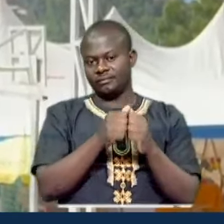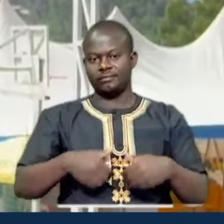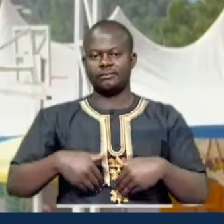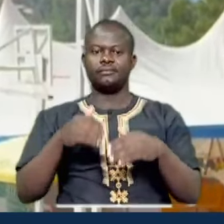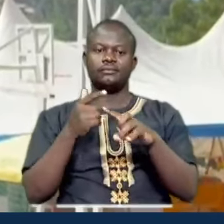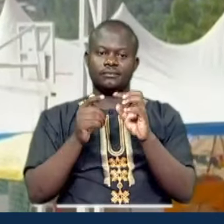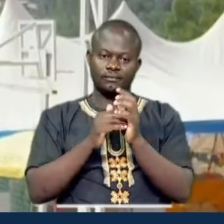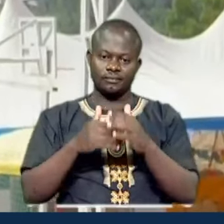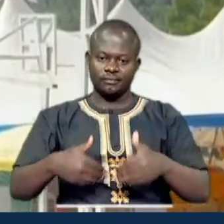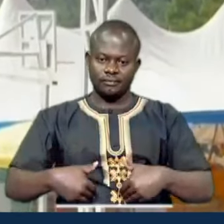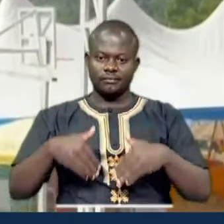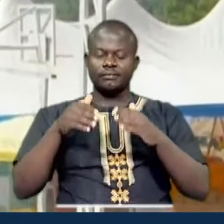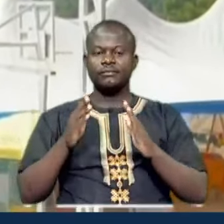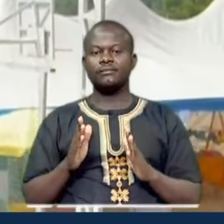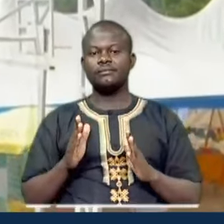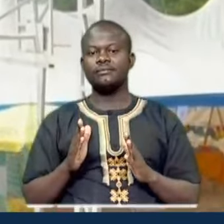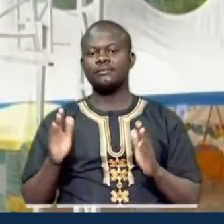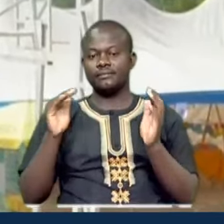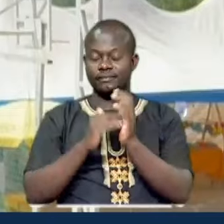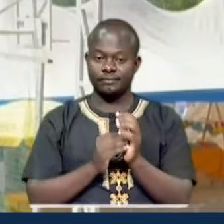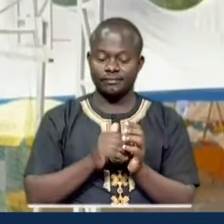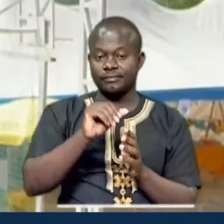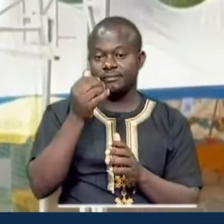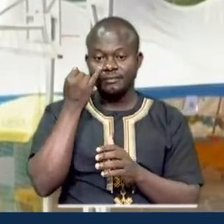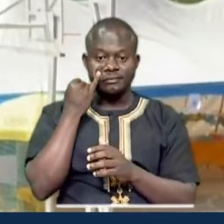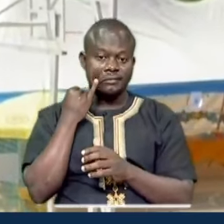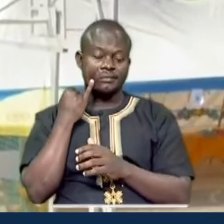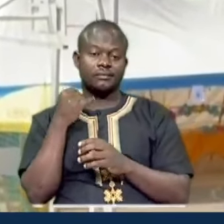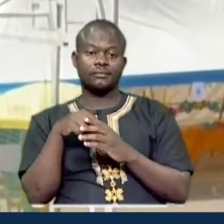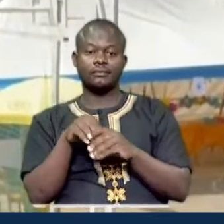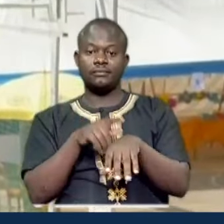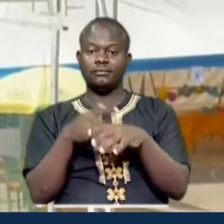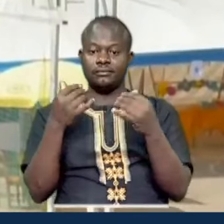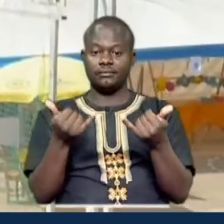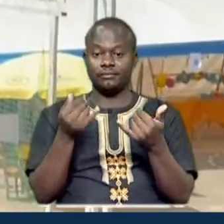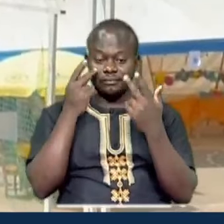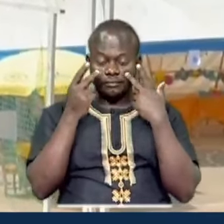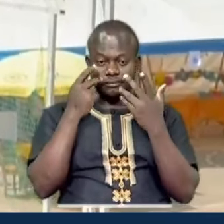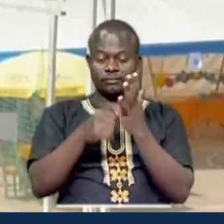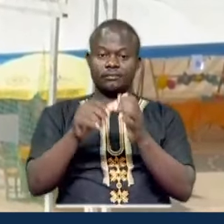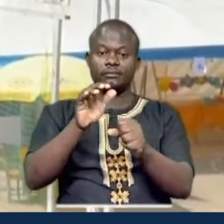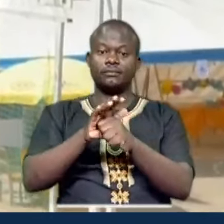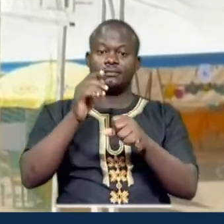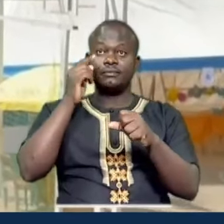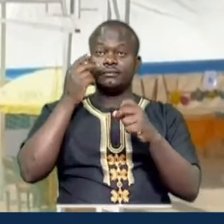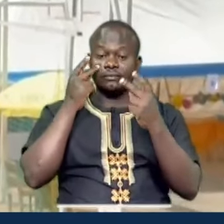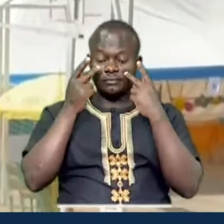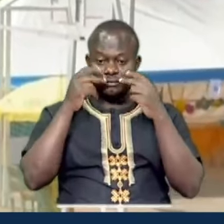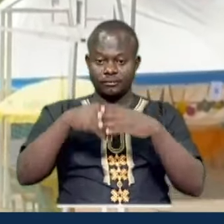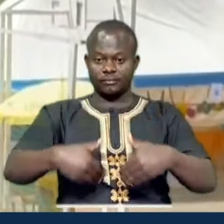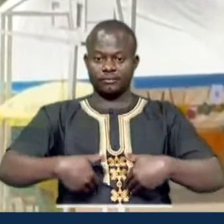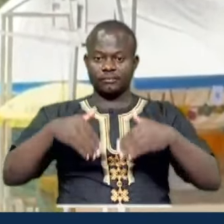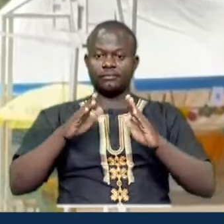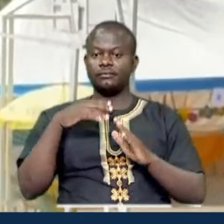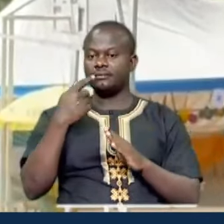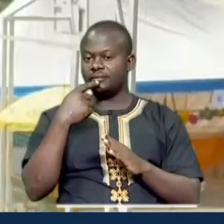urubyiruko. So kandi ikindi gikomeye muri iki gihe urebye ibibazo byinshi bihari, ibyinshi ubisanga mu rubyiruko. Ni bande